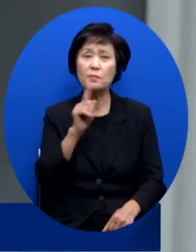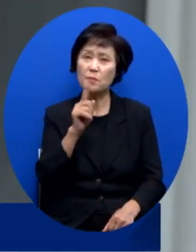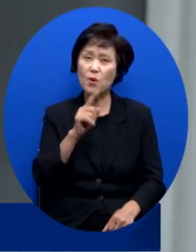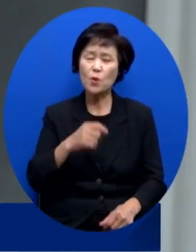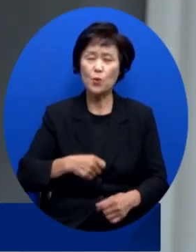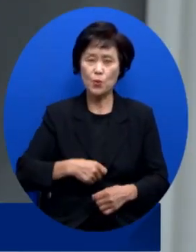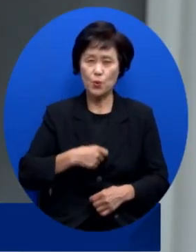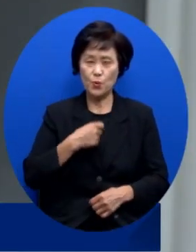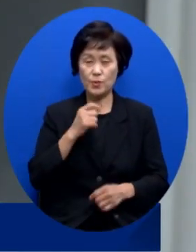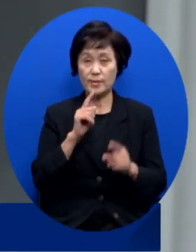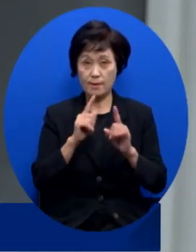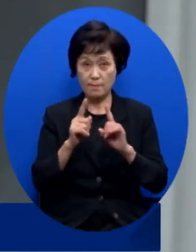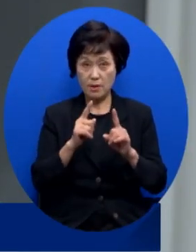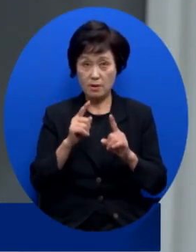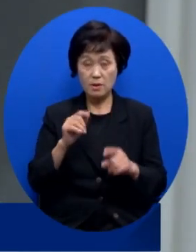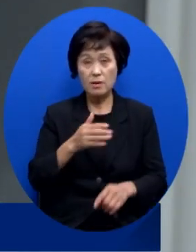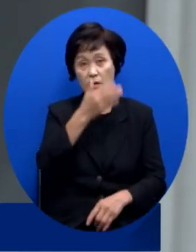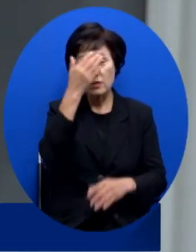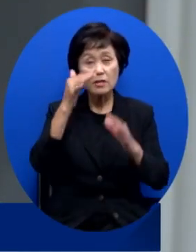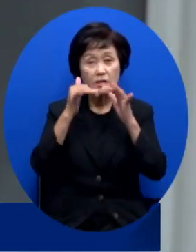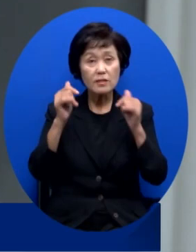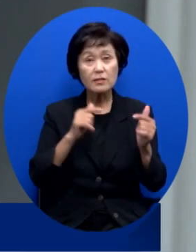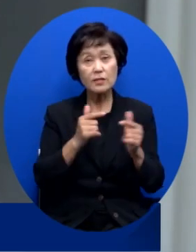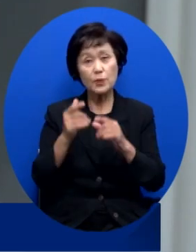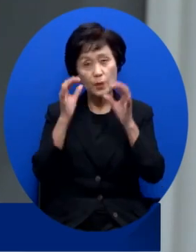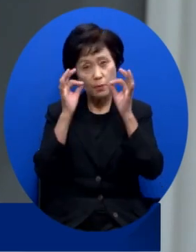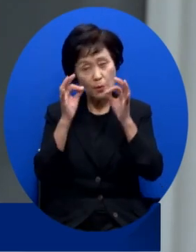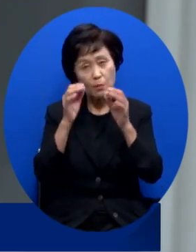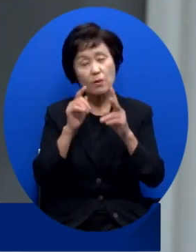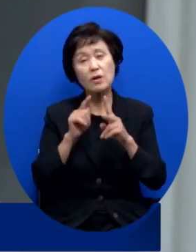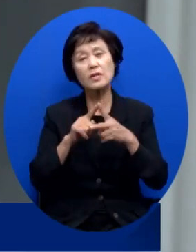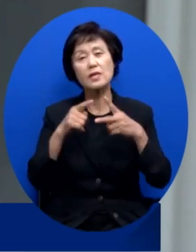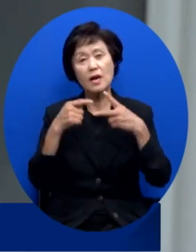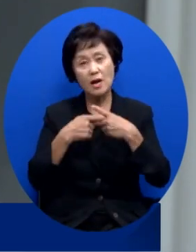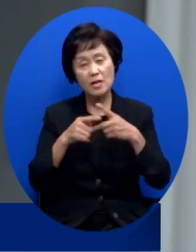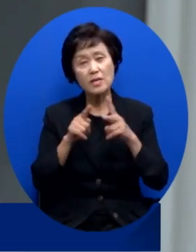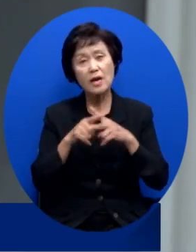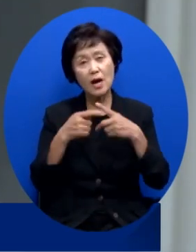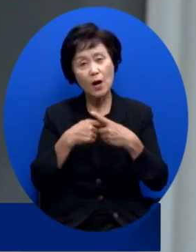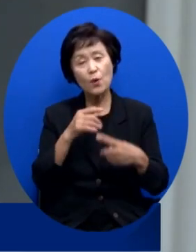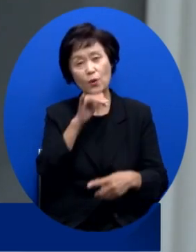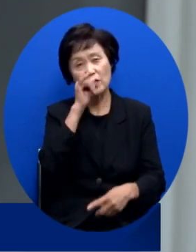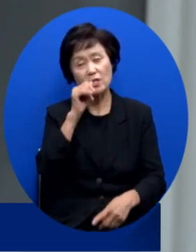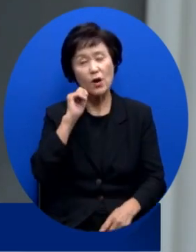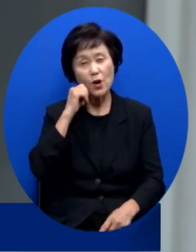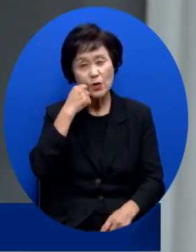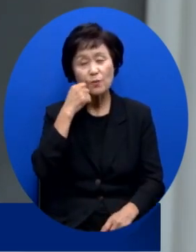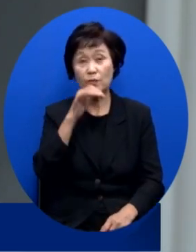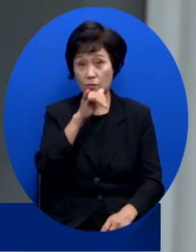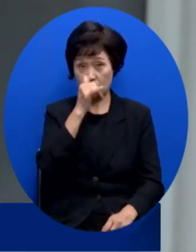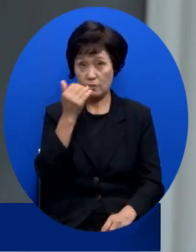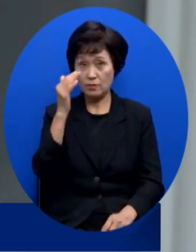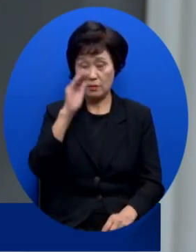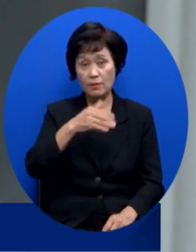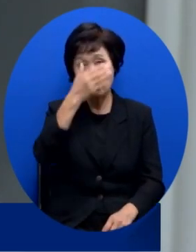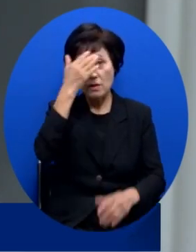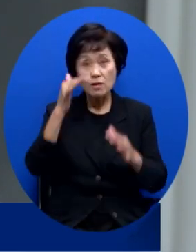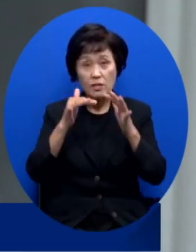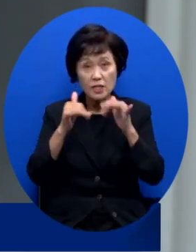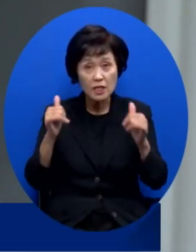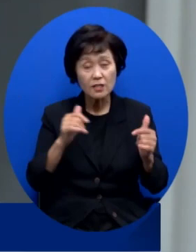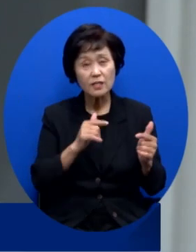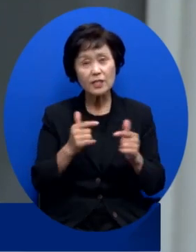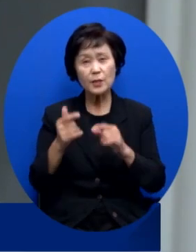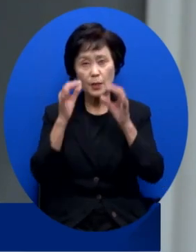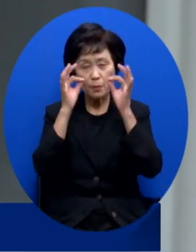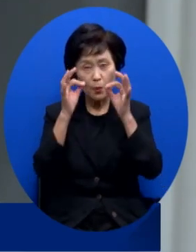이야기입니다. 저희가 청년들을 보면서 이해하고 있는 그런 어려움들도 있겠지만, 청년들이 청년들을 볼